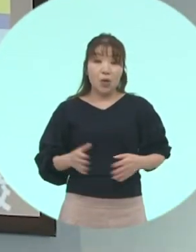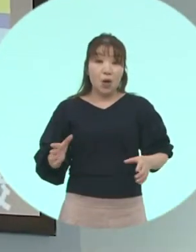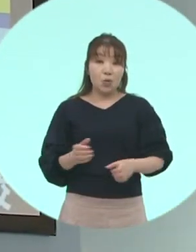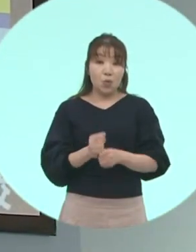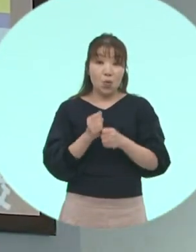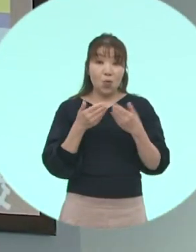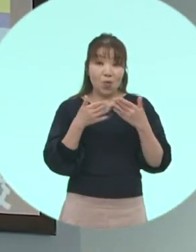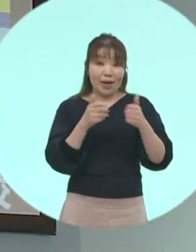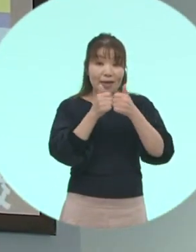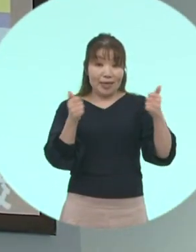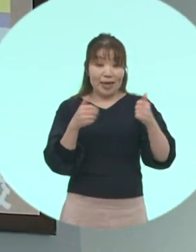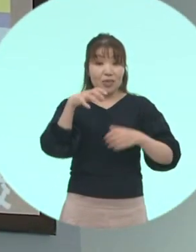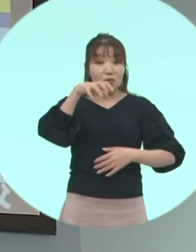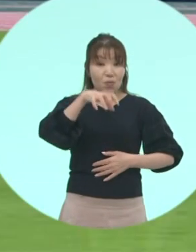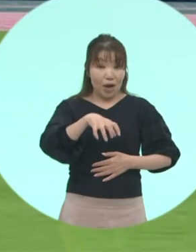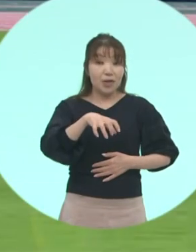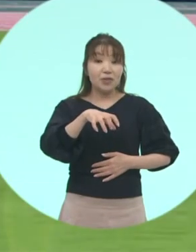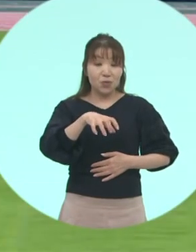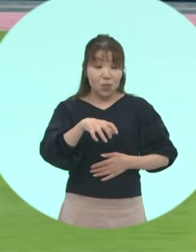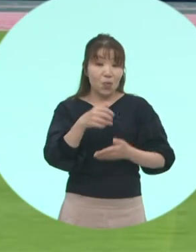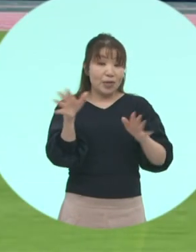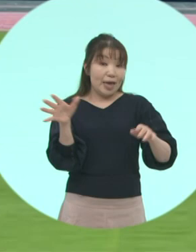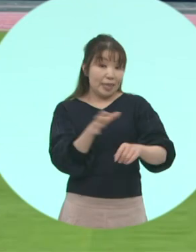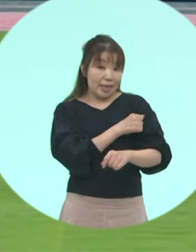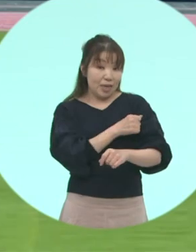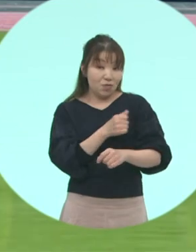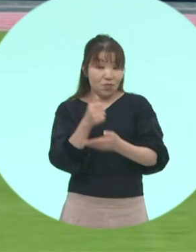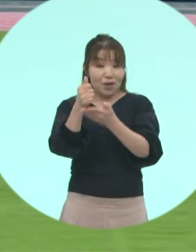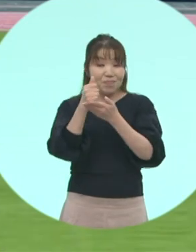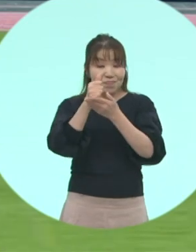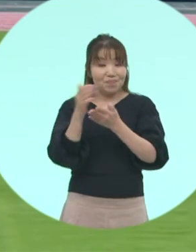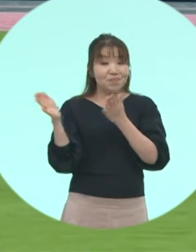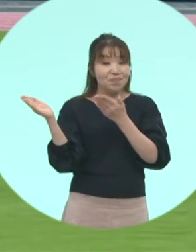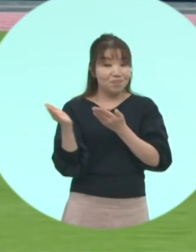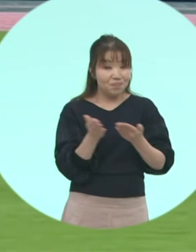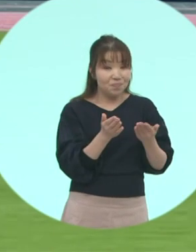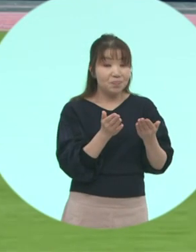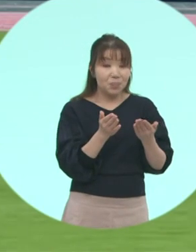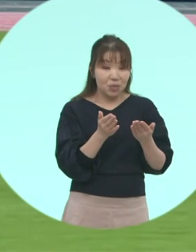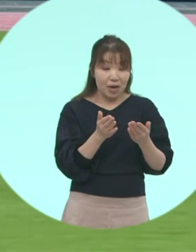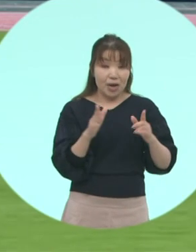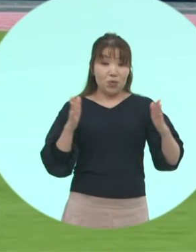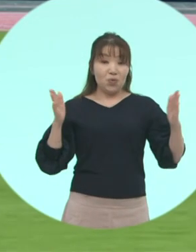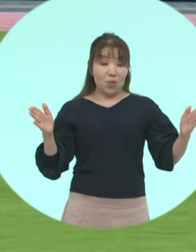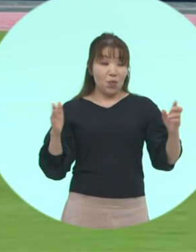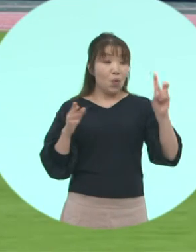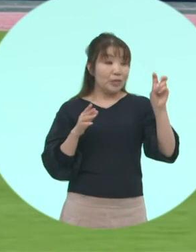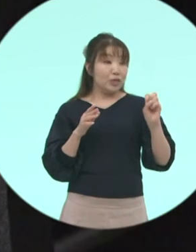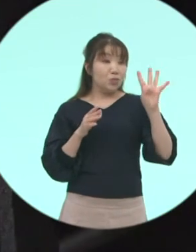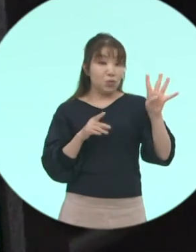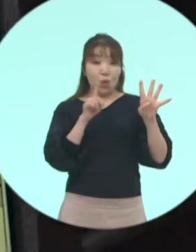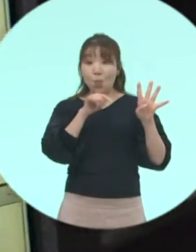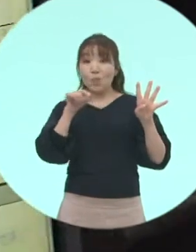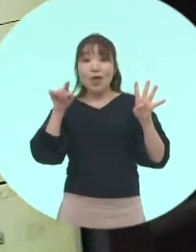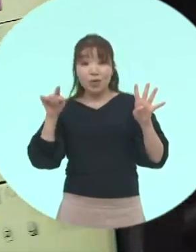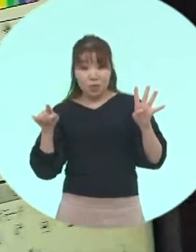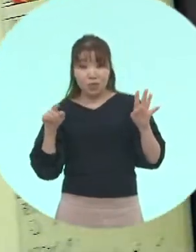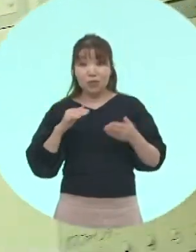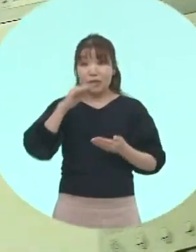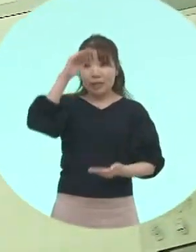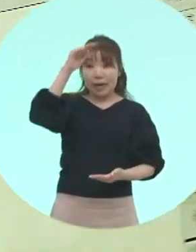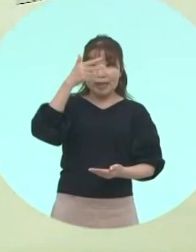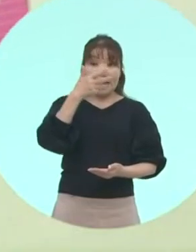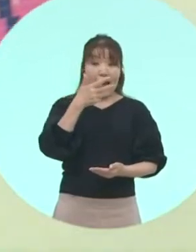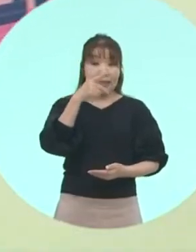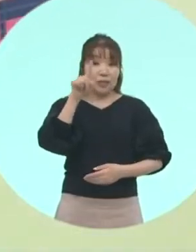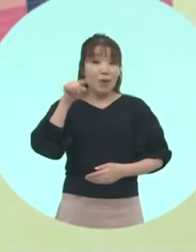総合開会式の会場で選手や観客を出迎える横24メートル、高さ